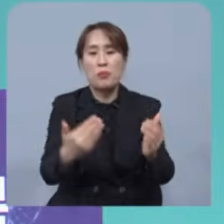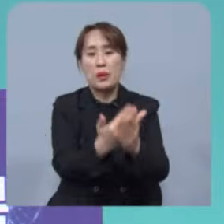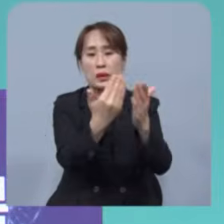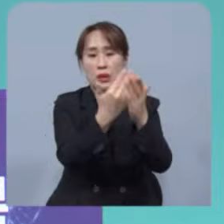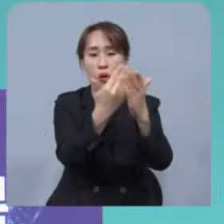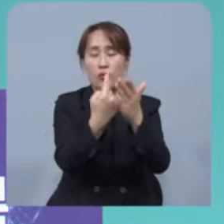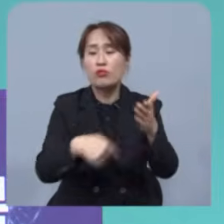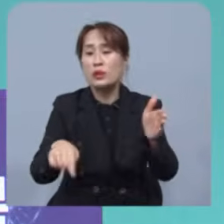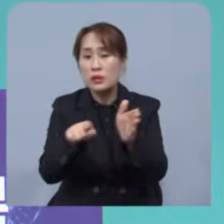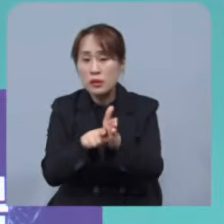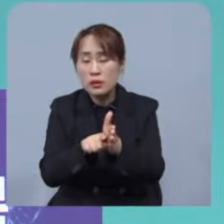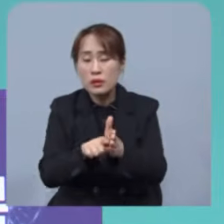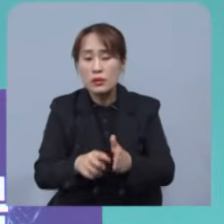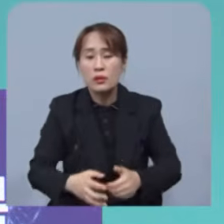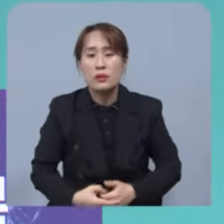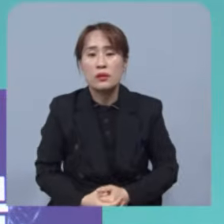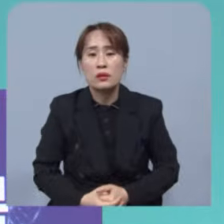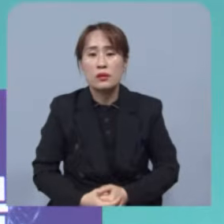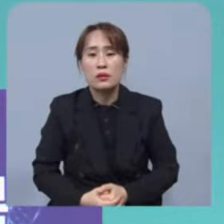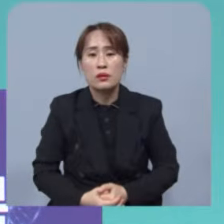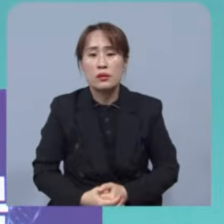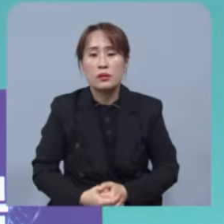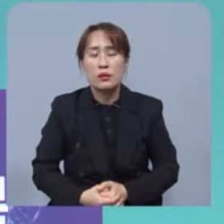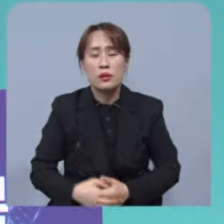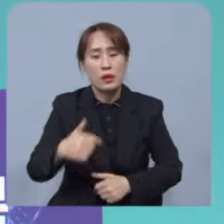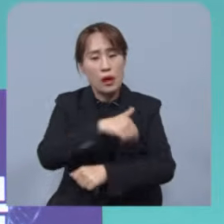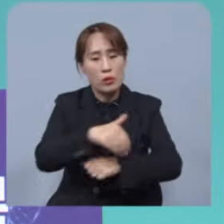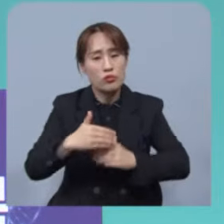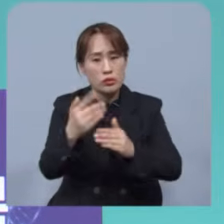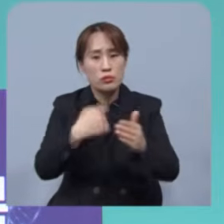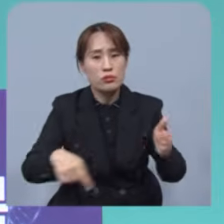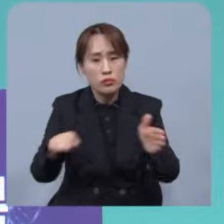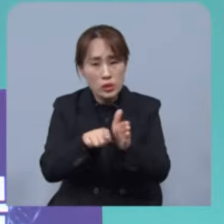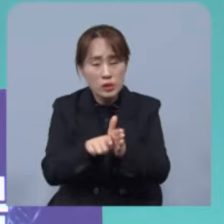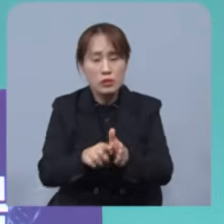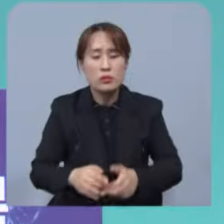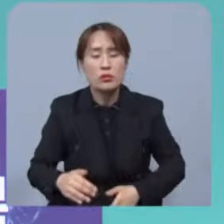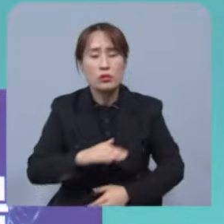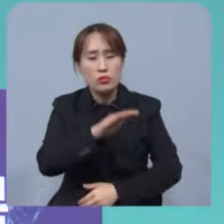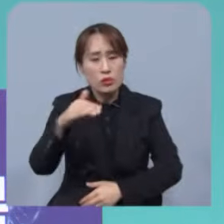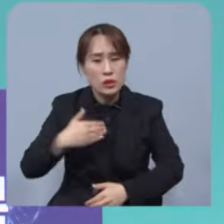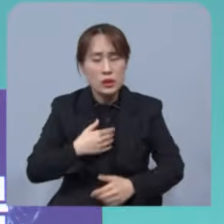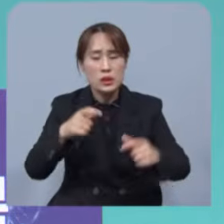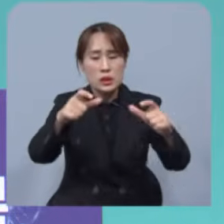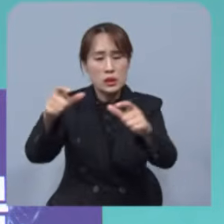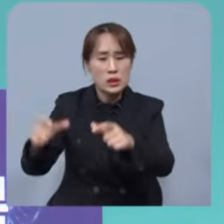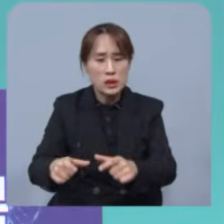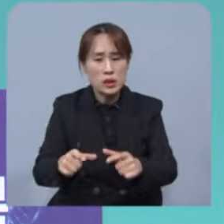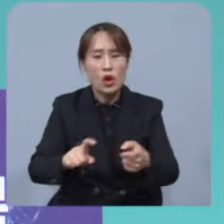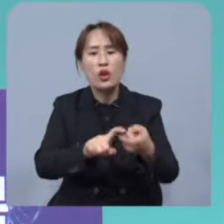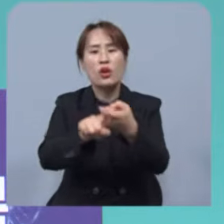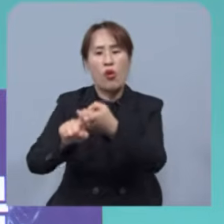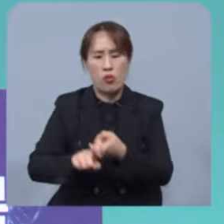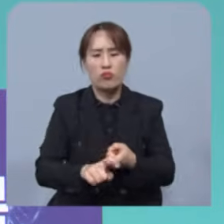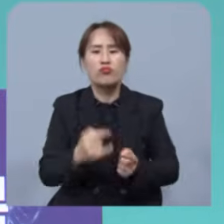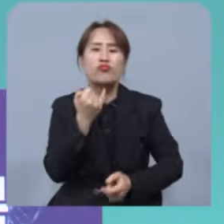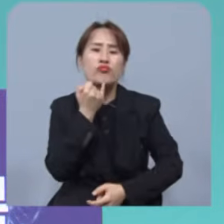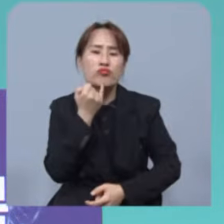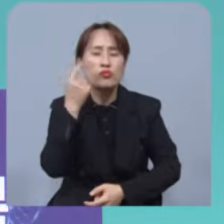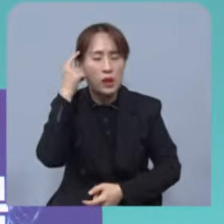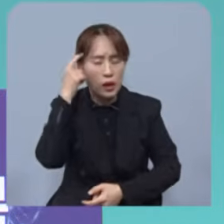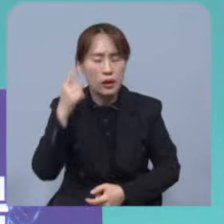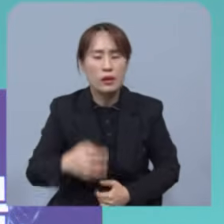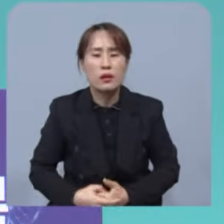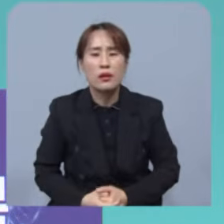중심으로 성장 발전 전략을 취하려고 하면 아무래도 지역 연합도 괜찮은 방법이긴